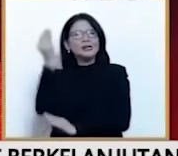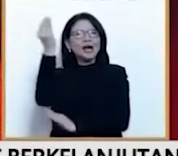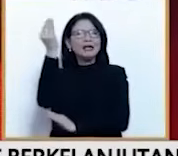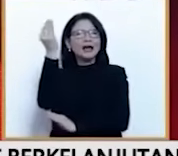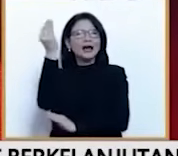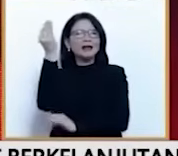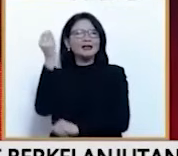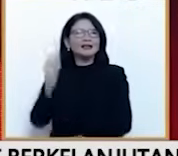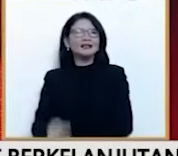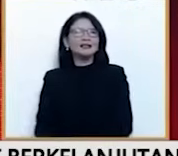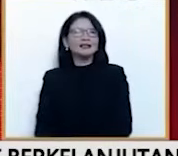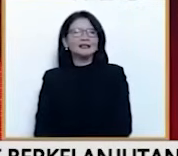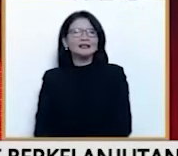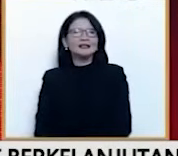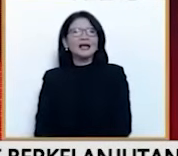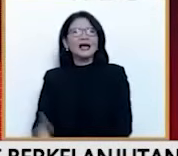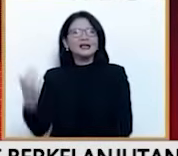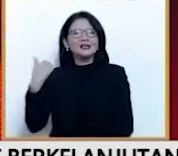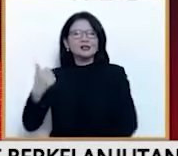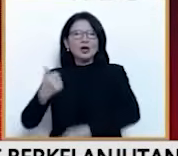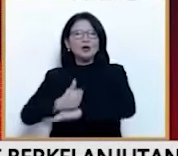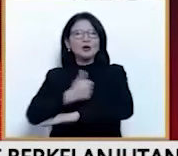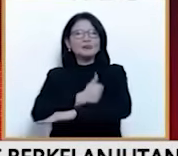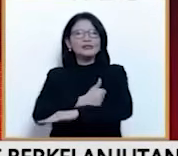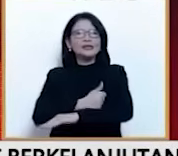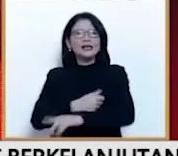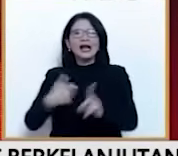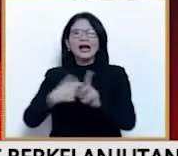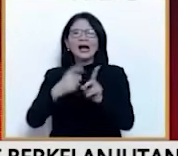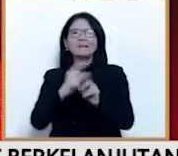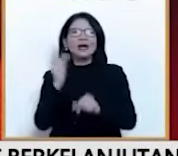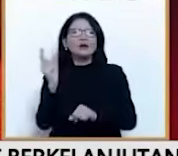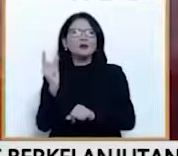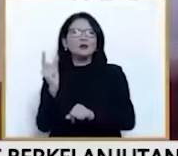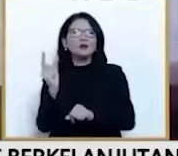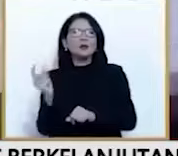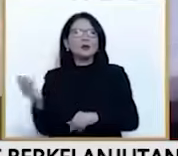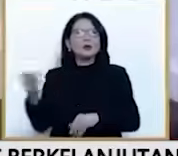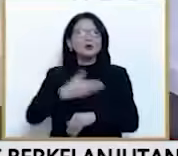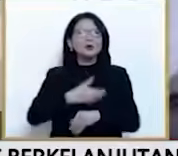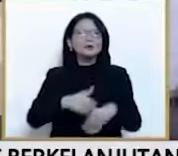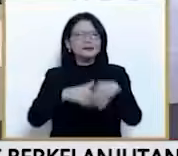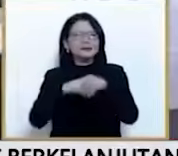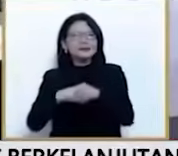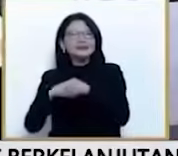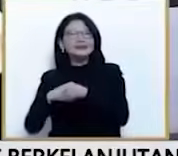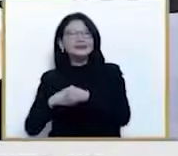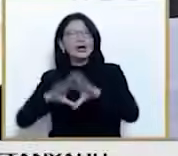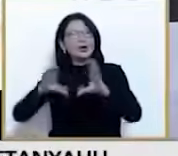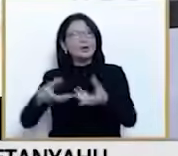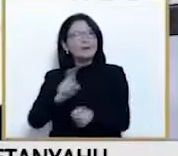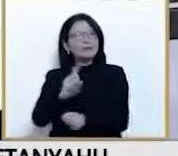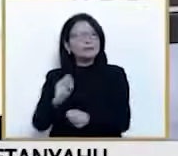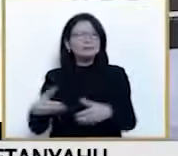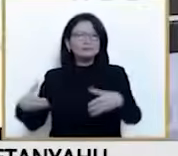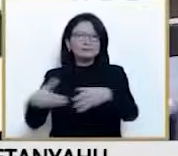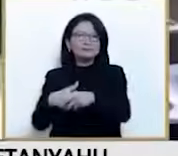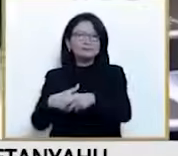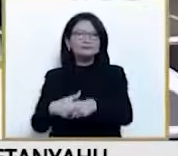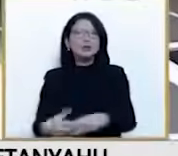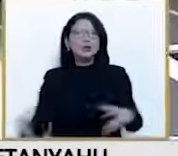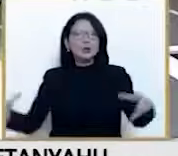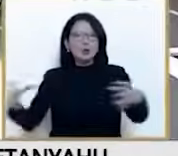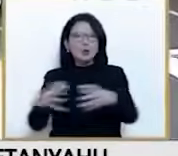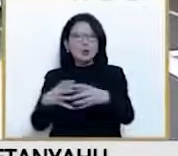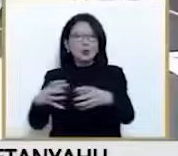Jakarta, kemudian juga jajaran komisioner KPU DKI Jakarta, kemudian juga para panelis. Silakan Bapak untuk